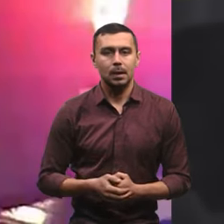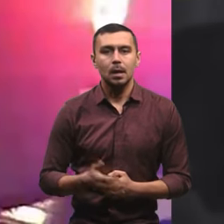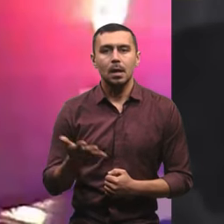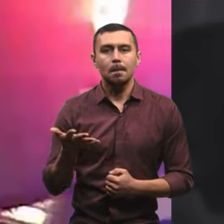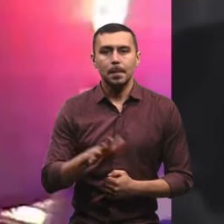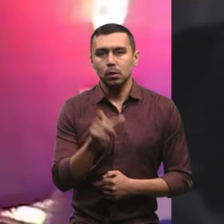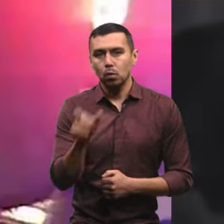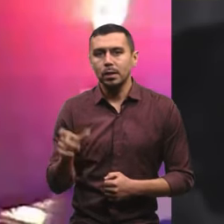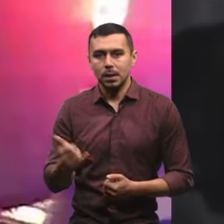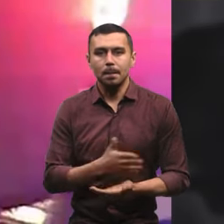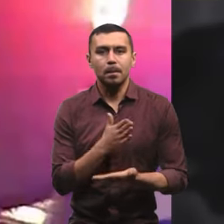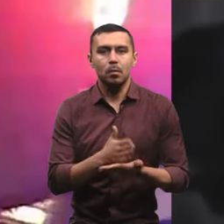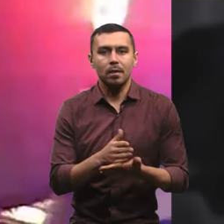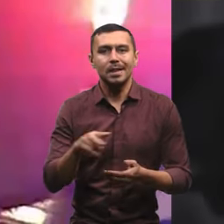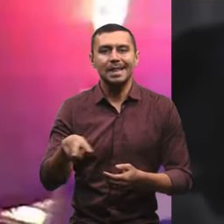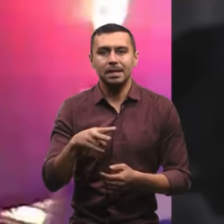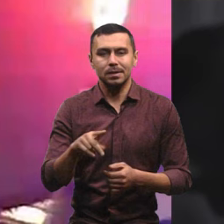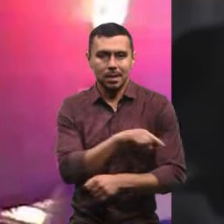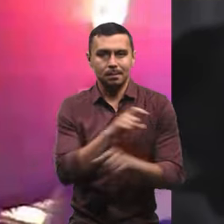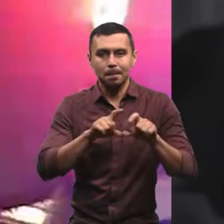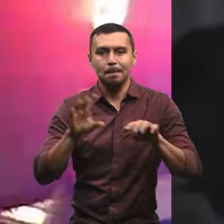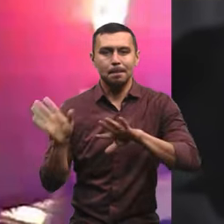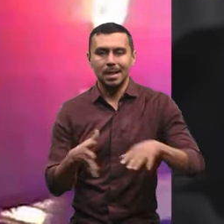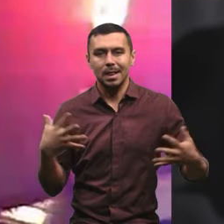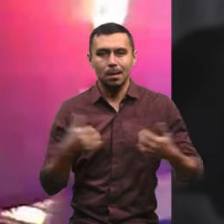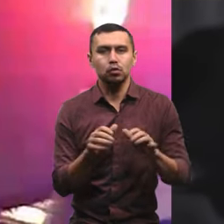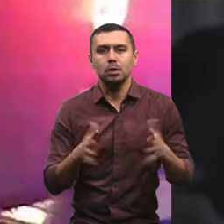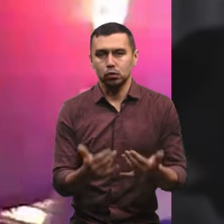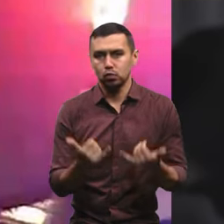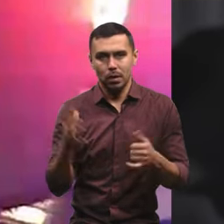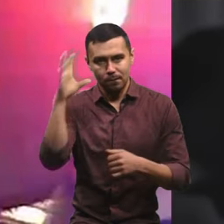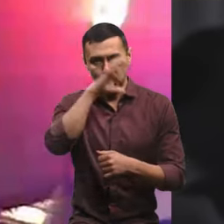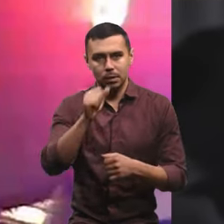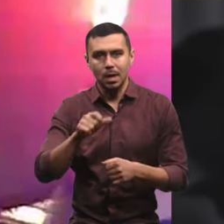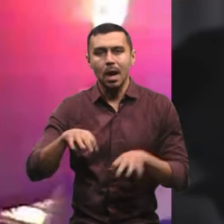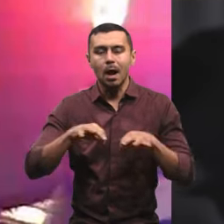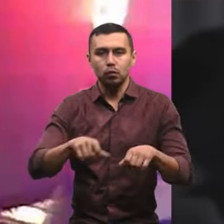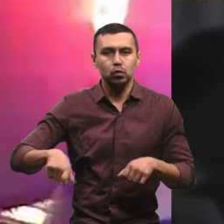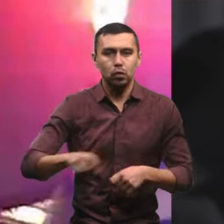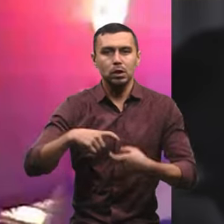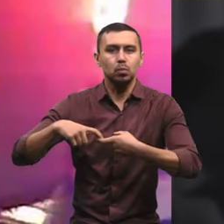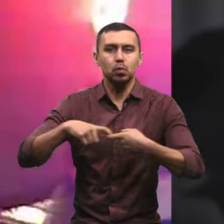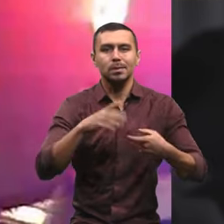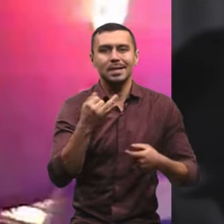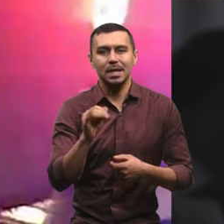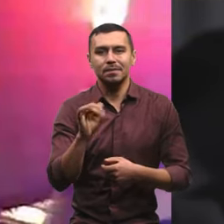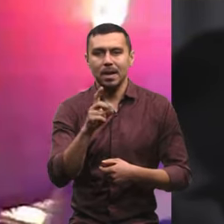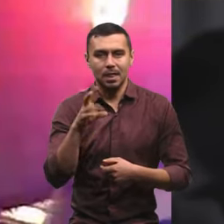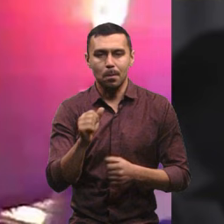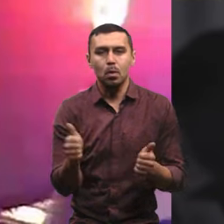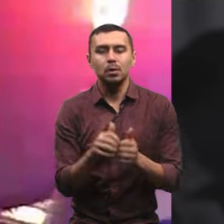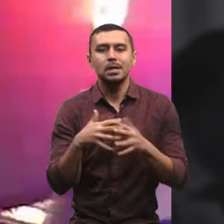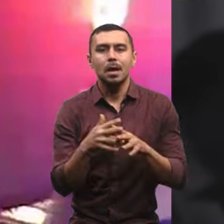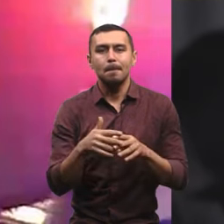5 людей нині перебуває у Летичівській лікарні після ДТП, що сталося сьогодні вночі на автодорозі сполученням Стрий і Зварине поблизу